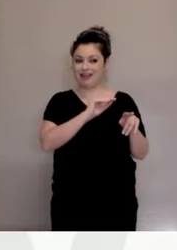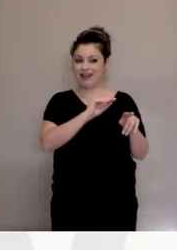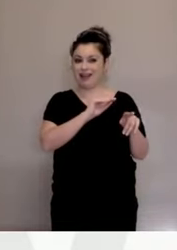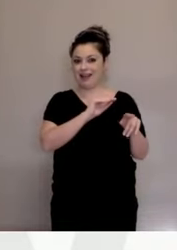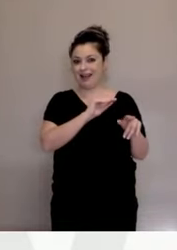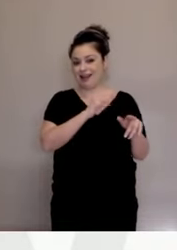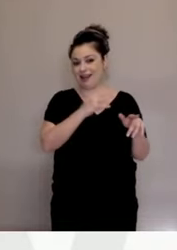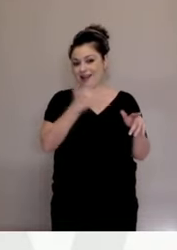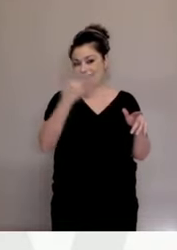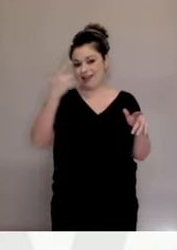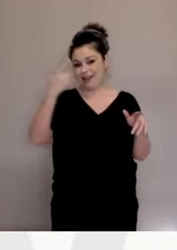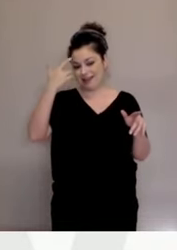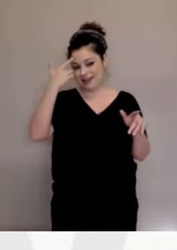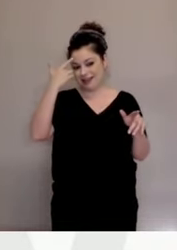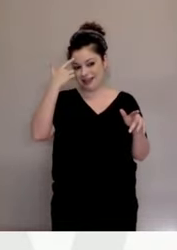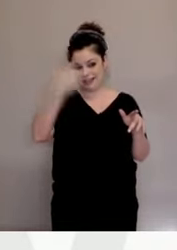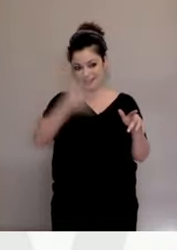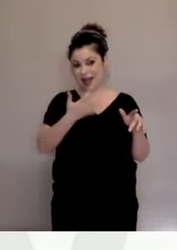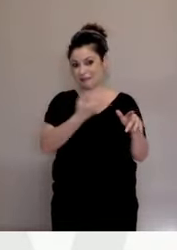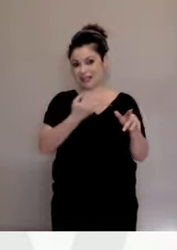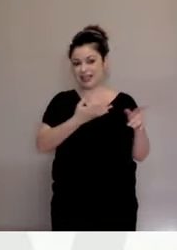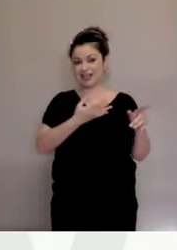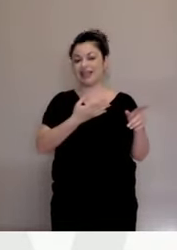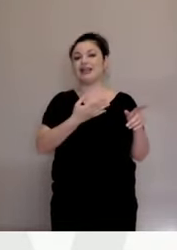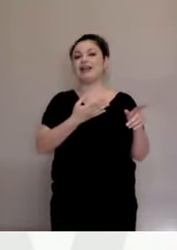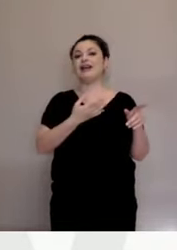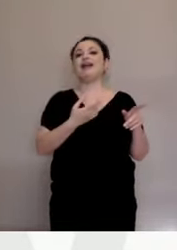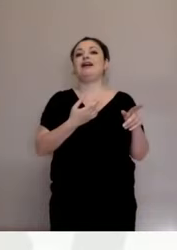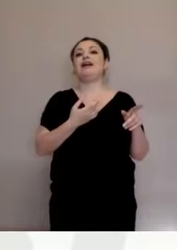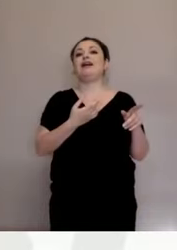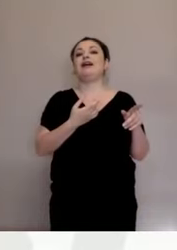sapete, come so, che